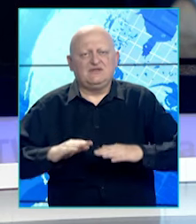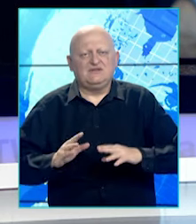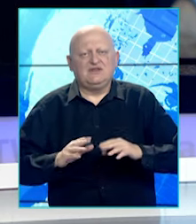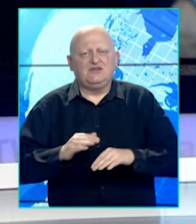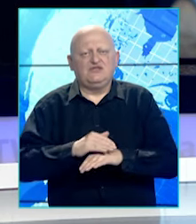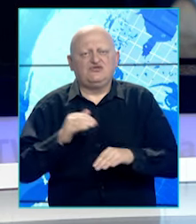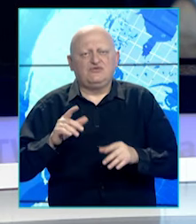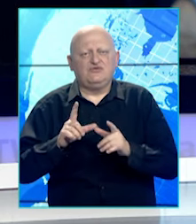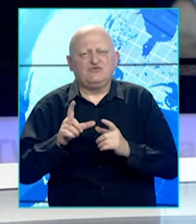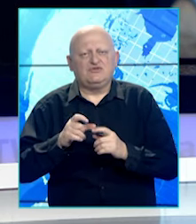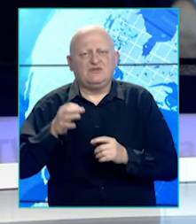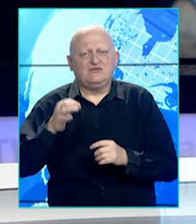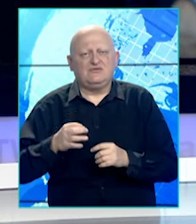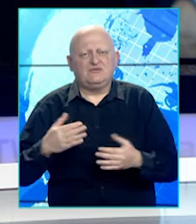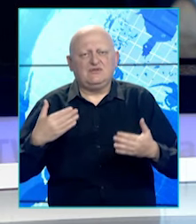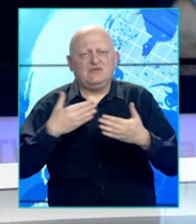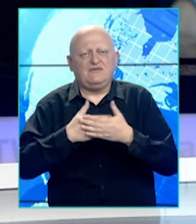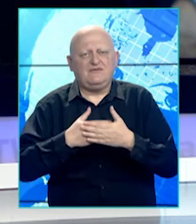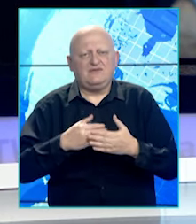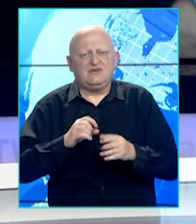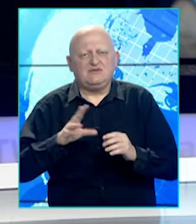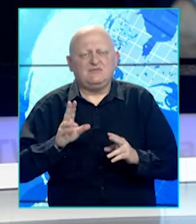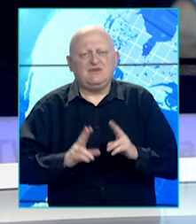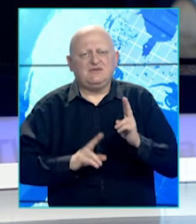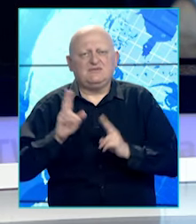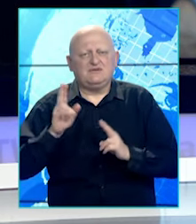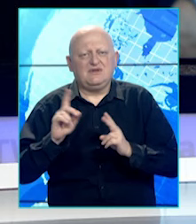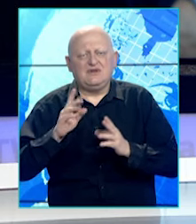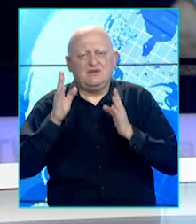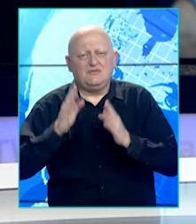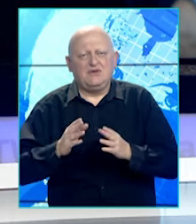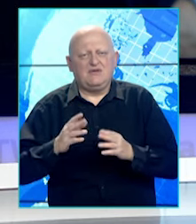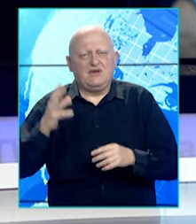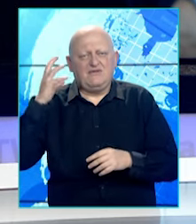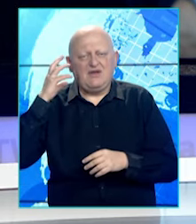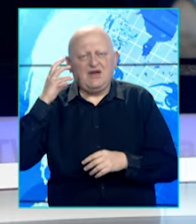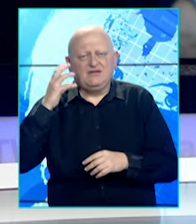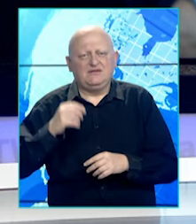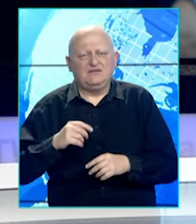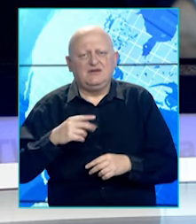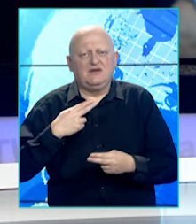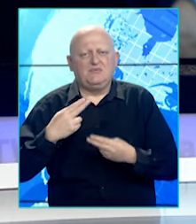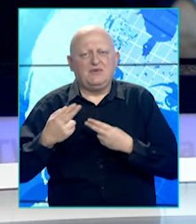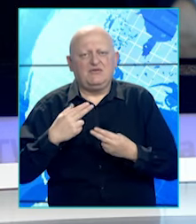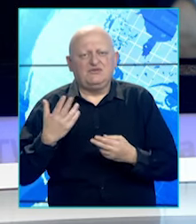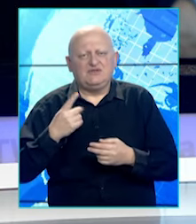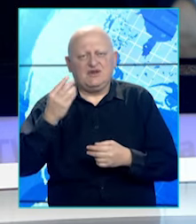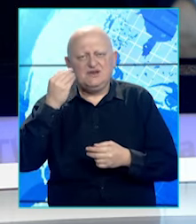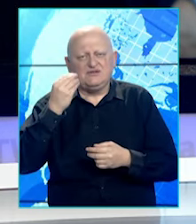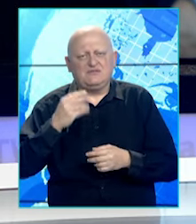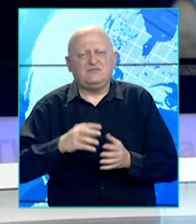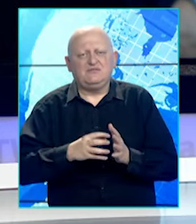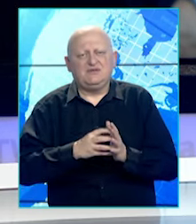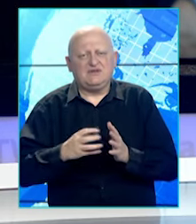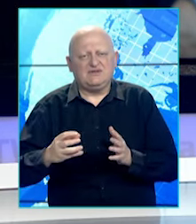vanredno zasjedanje Skupštine Unsko-sanskog kantona, večeras bez izglasavanja nepovjerenja aktuelnoj vladi. Pregovori će,